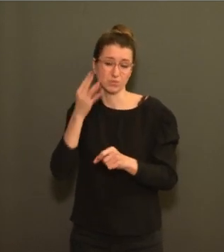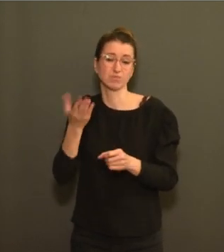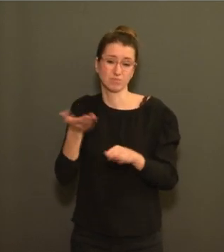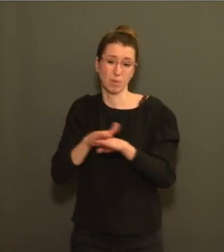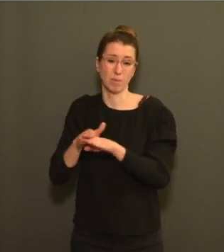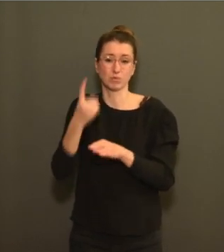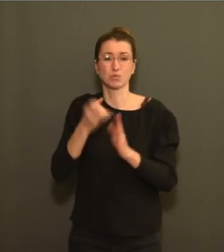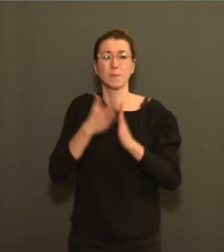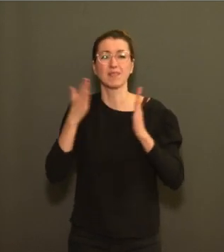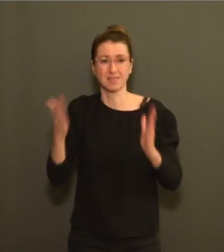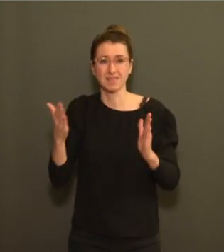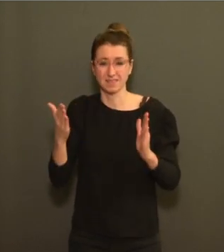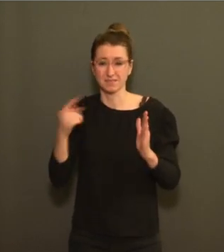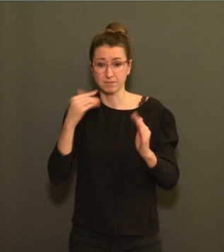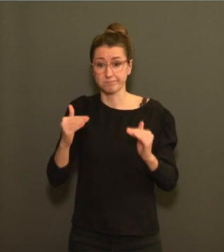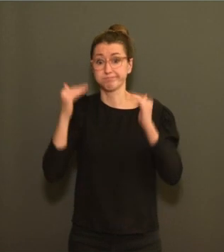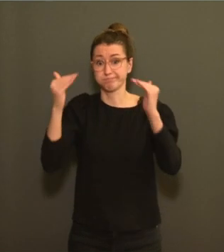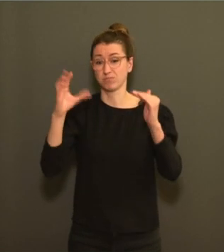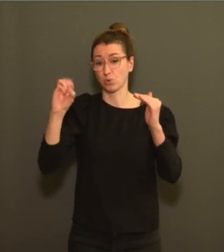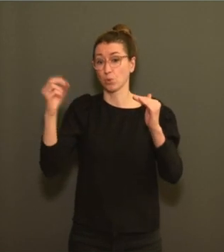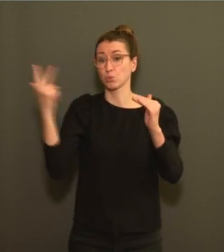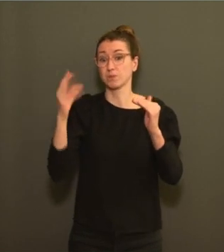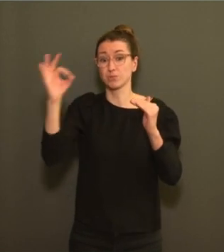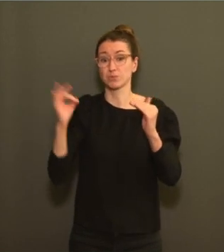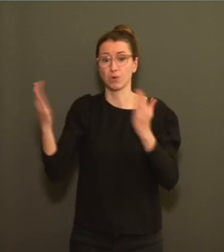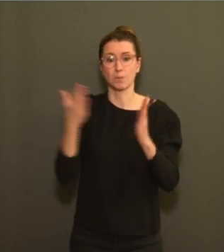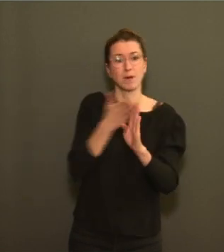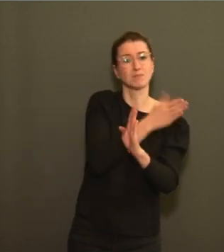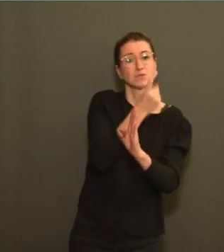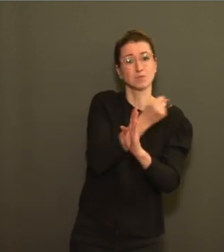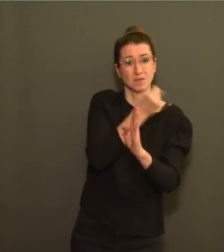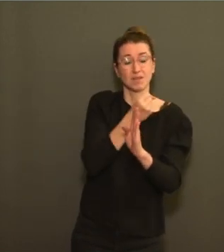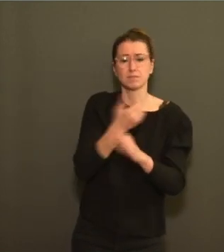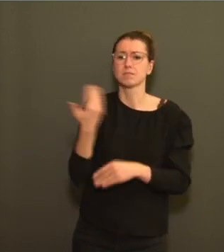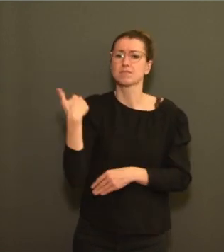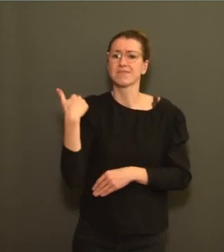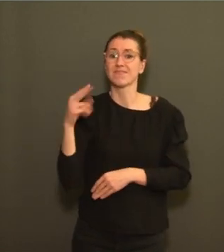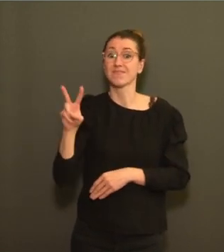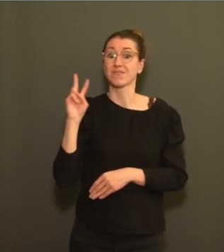Ce vendredi 23 octobre, nous avons malheureusement atteint 80 décès.